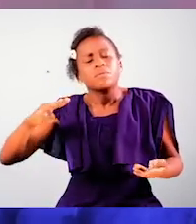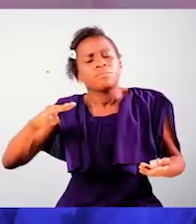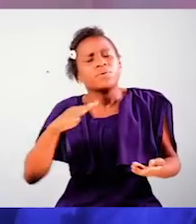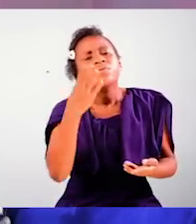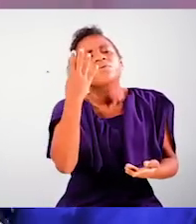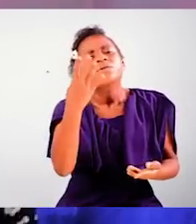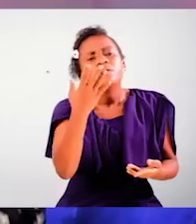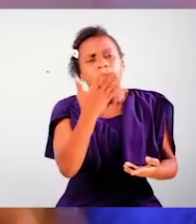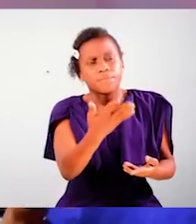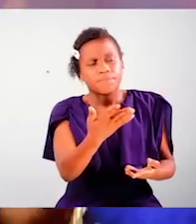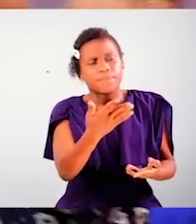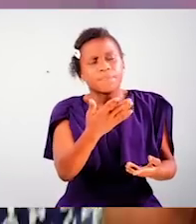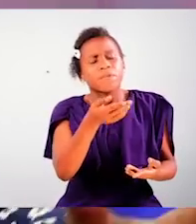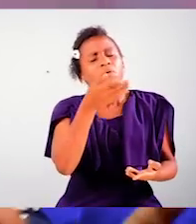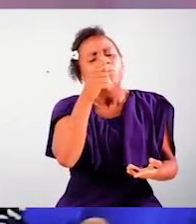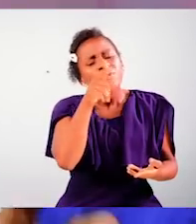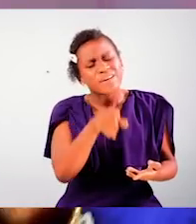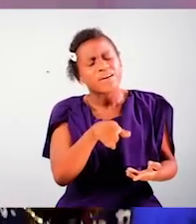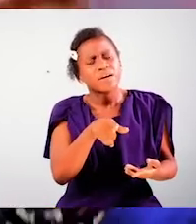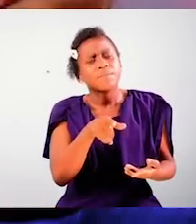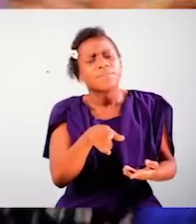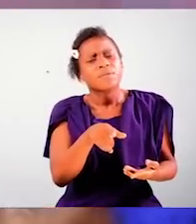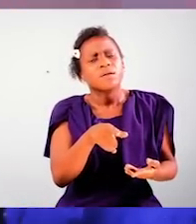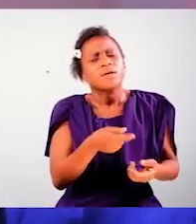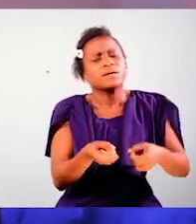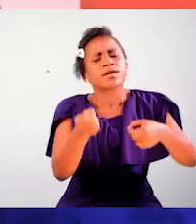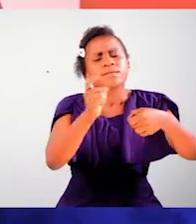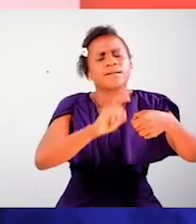yako. Umeweka maliba, umejaza maliba pale kusudi